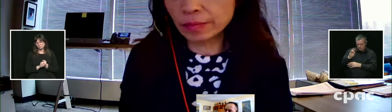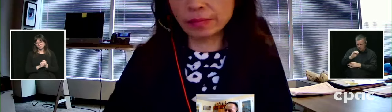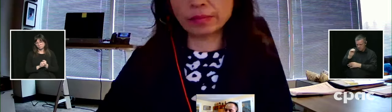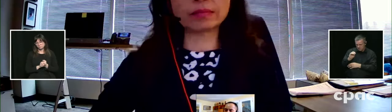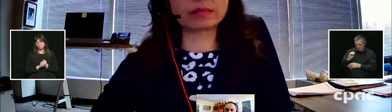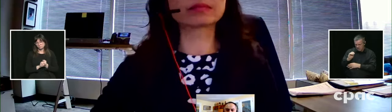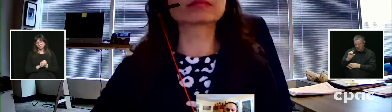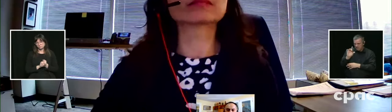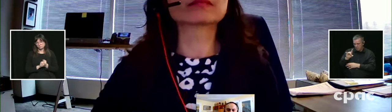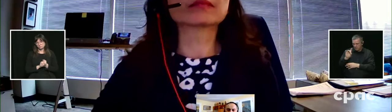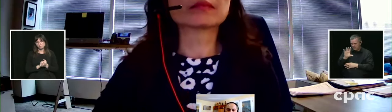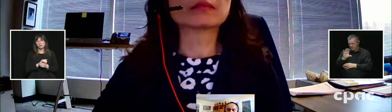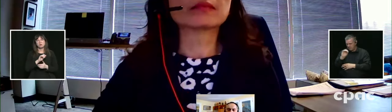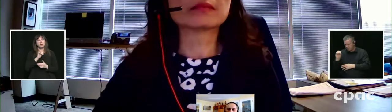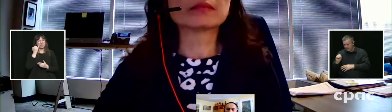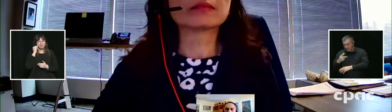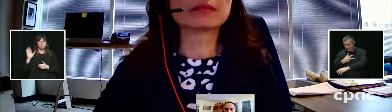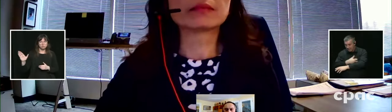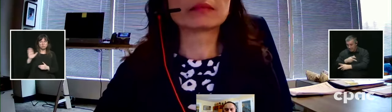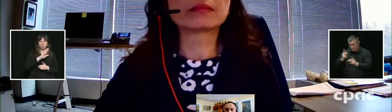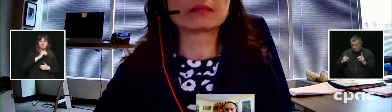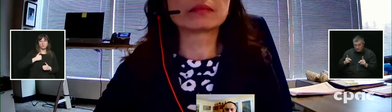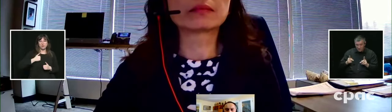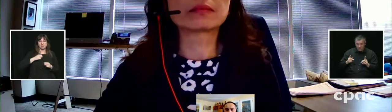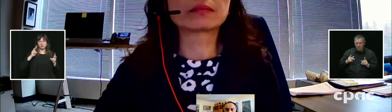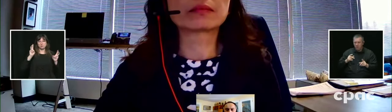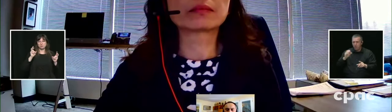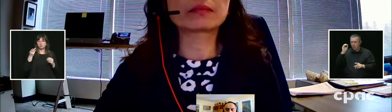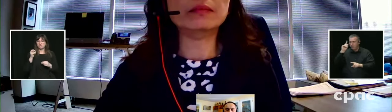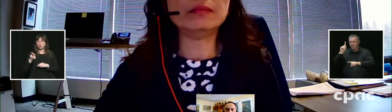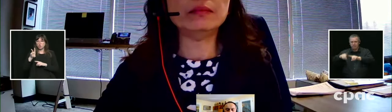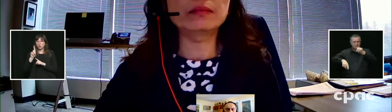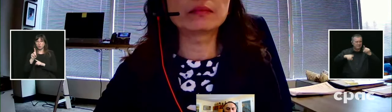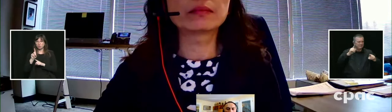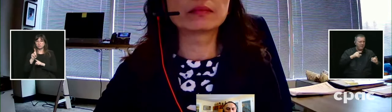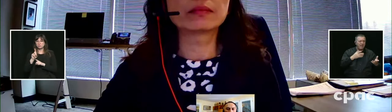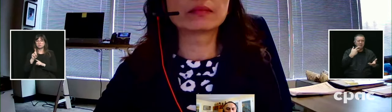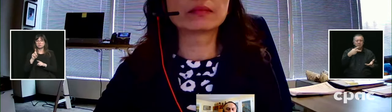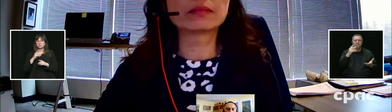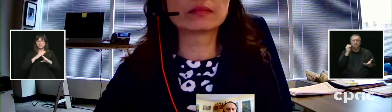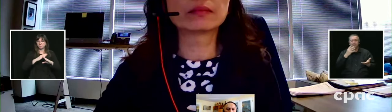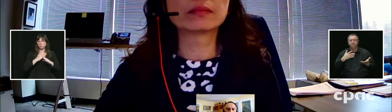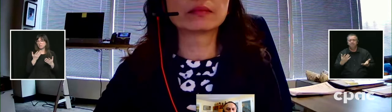ou plus 85 % de la population? Les avis divergent là sur le sujet.